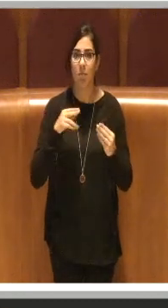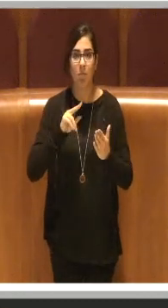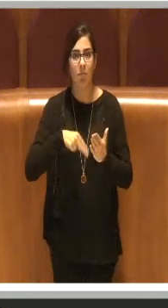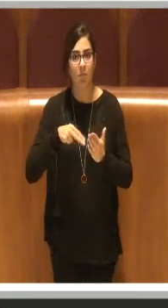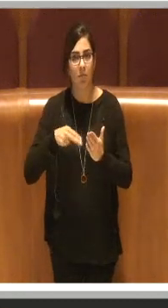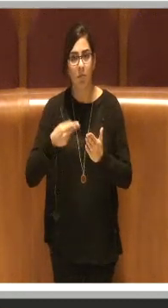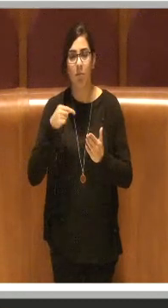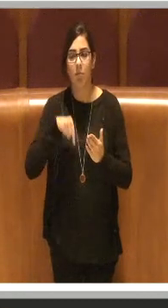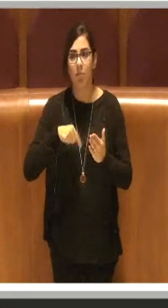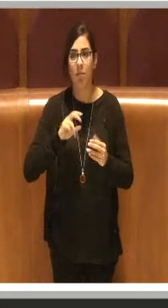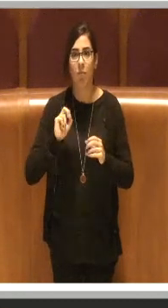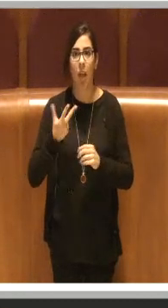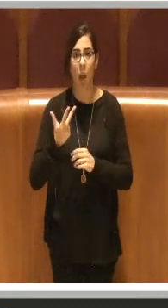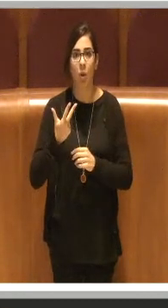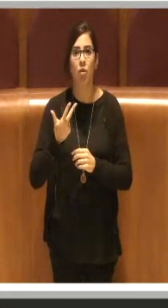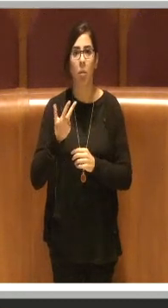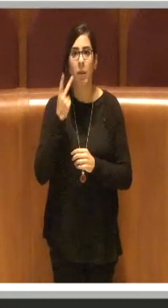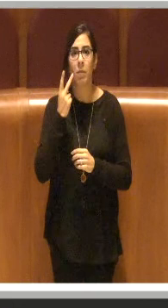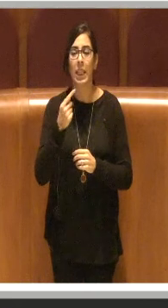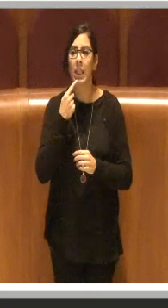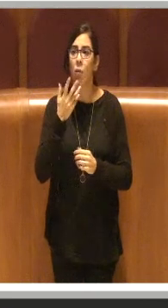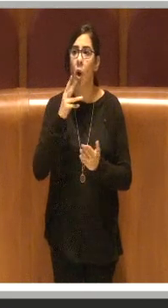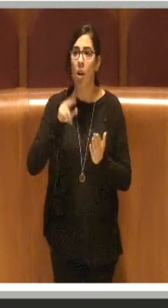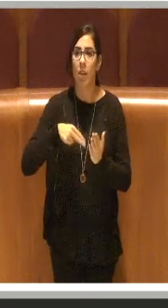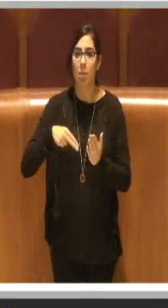rassegna. I consiglieri che intendono sottoscriverla,